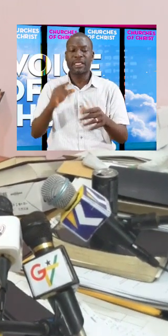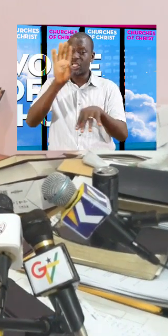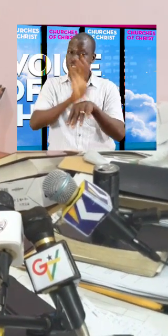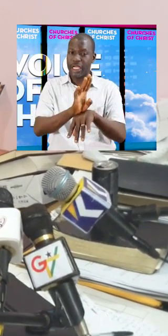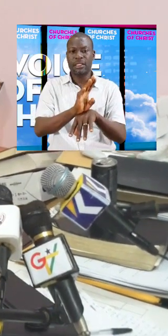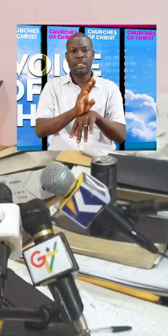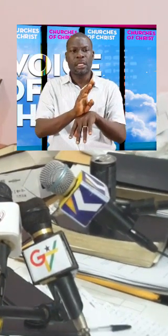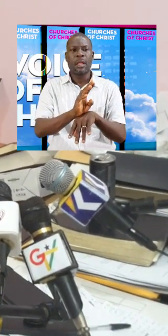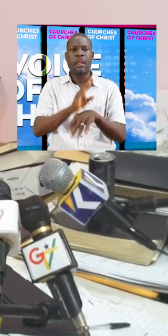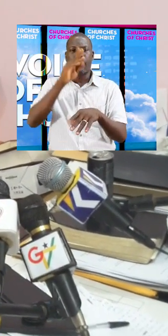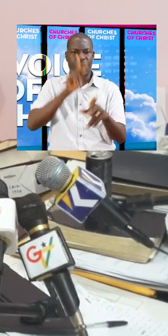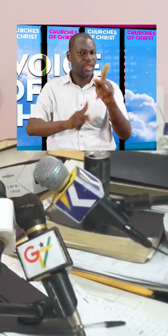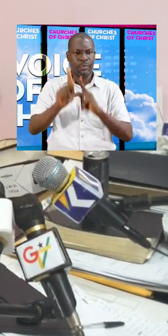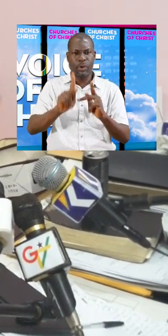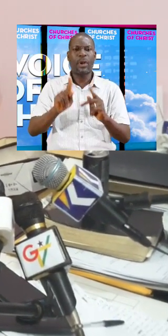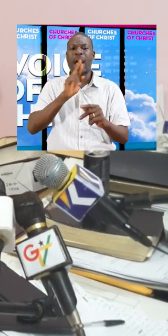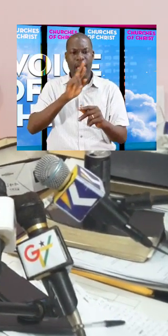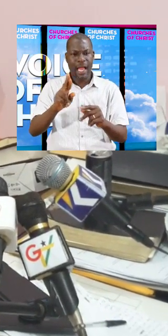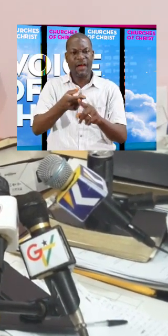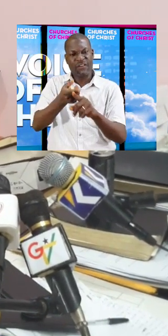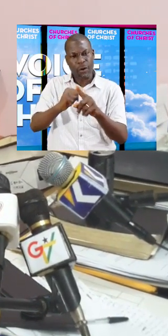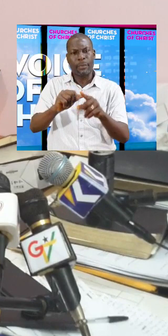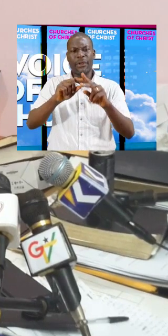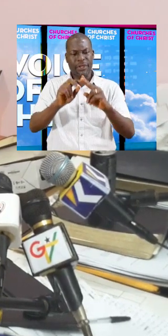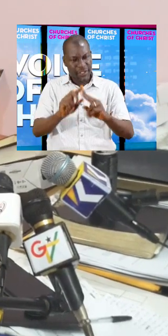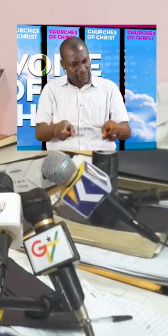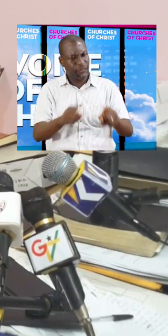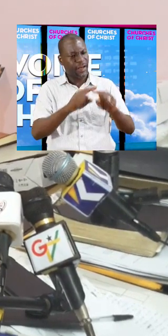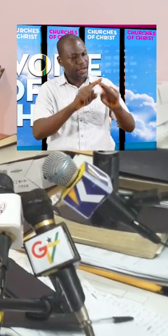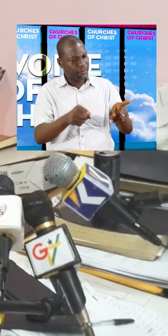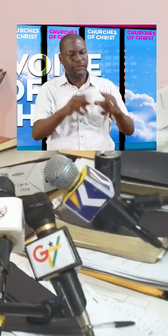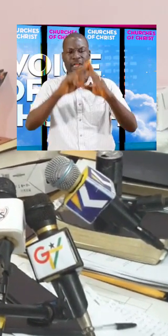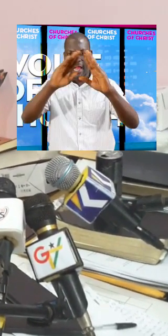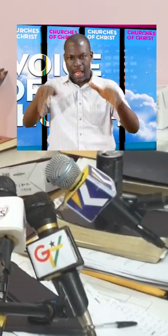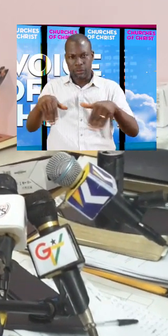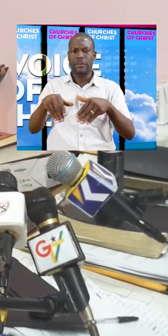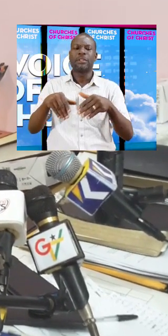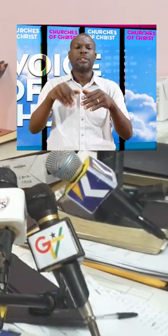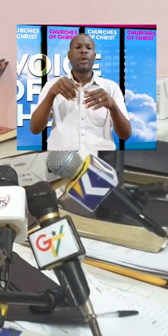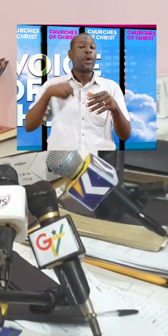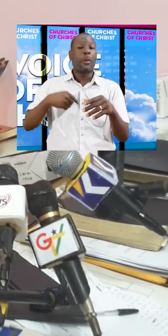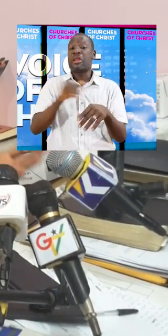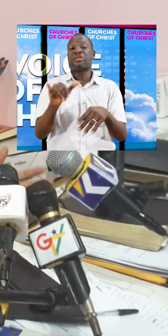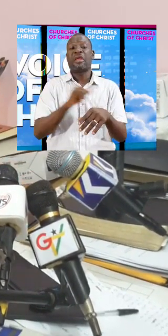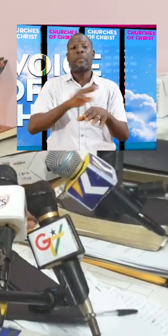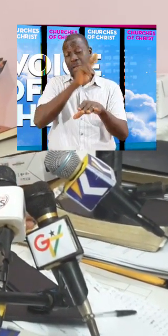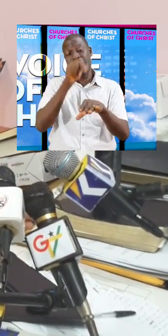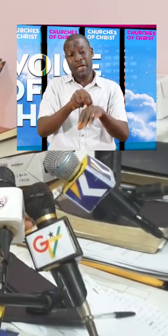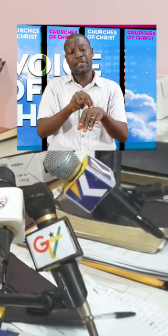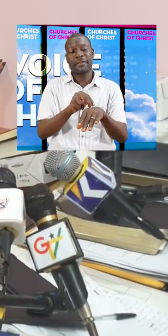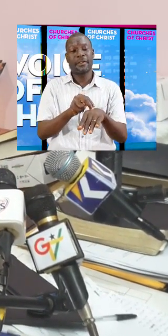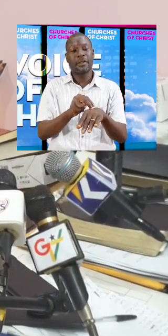no enipa ewumu no efiri efiafie mu enipa ewumu no yenya ne oman no mu